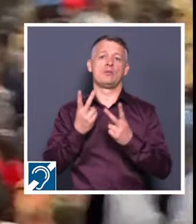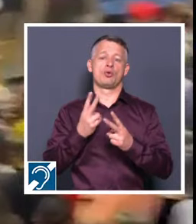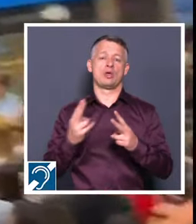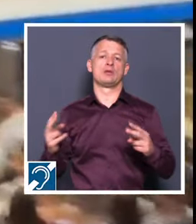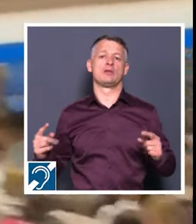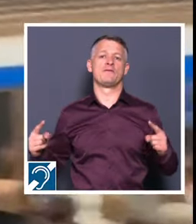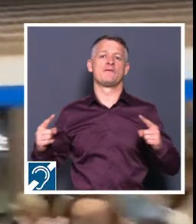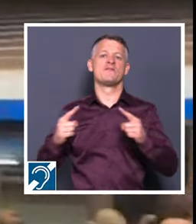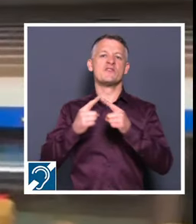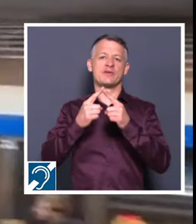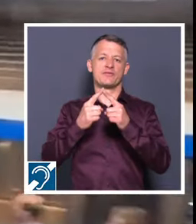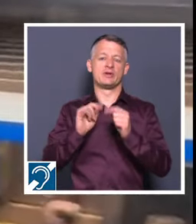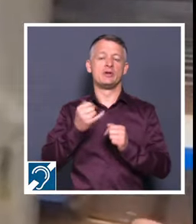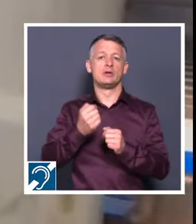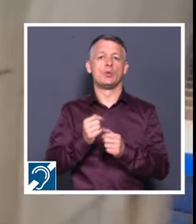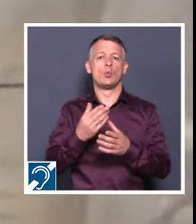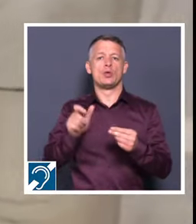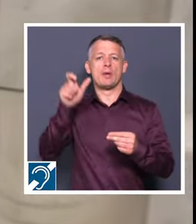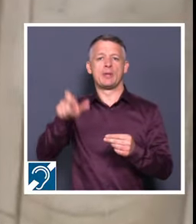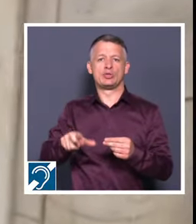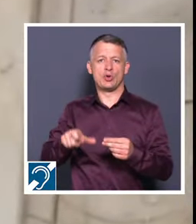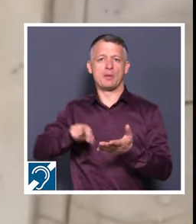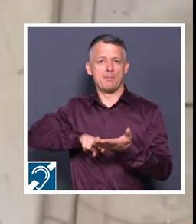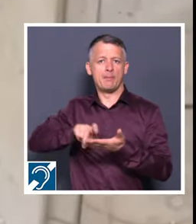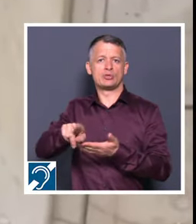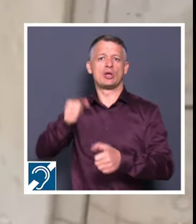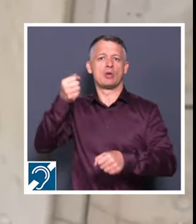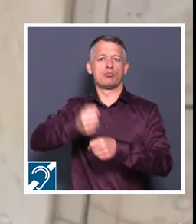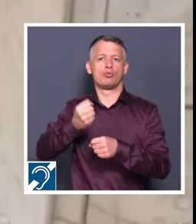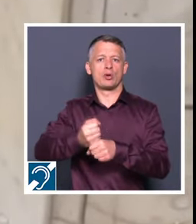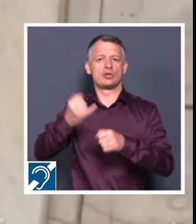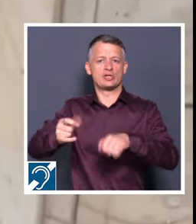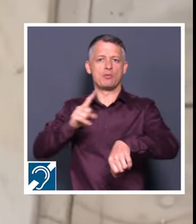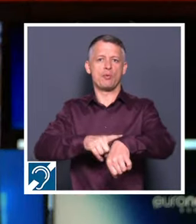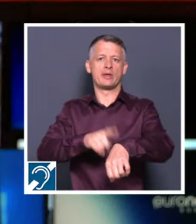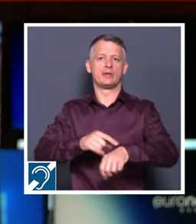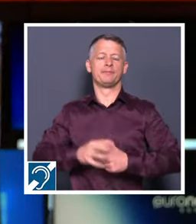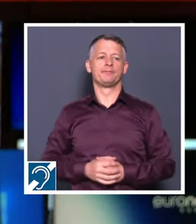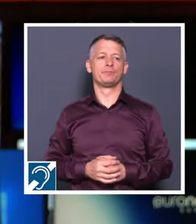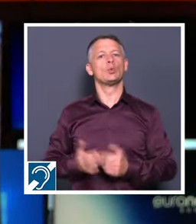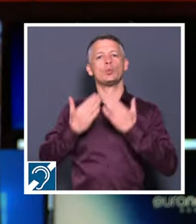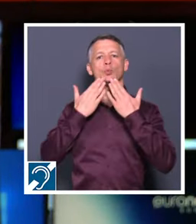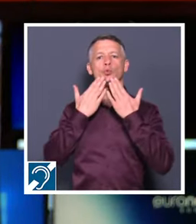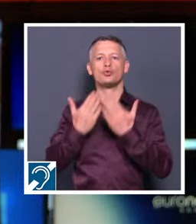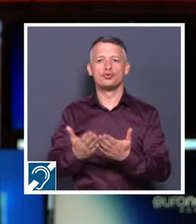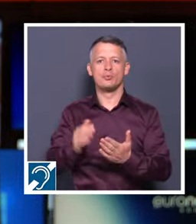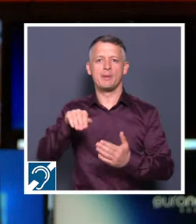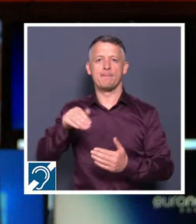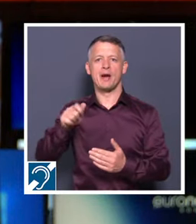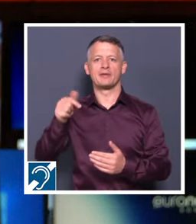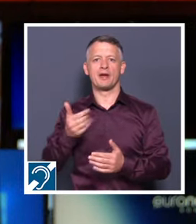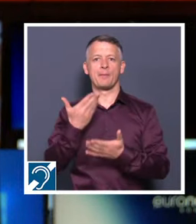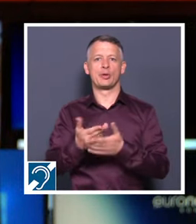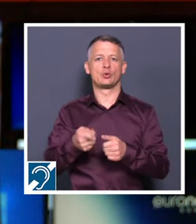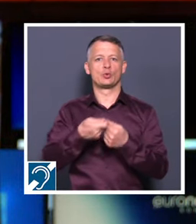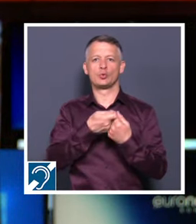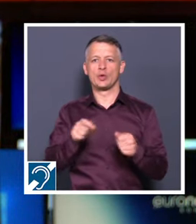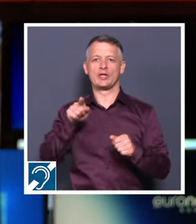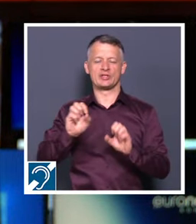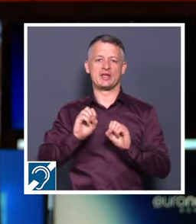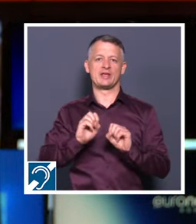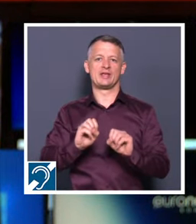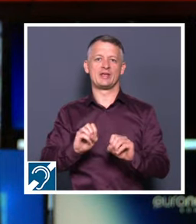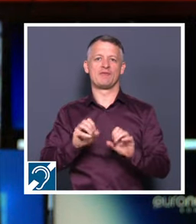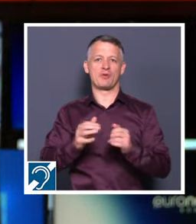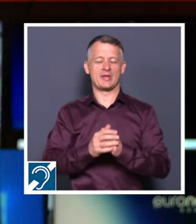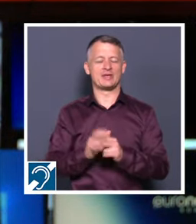foarte multă lume merge către birou în aceste momente. Îți mulțumim, Magda, pentru aceste informații.